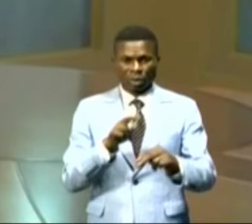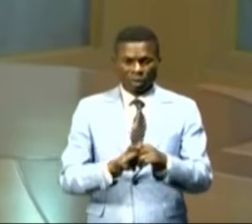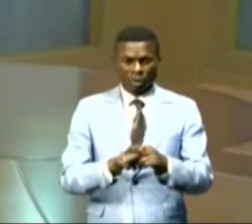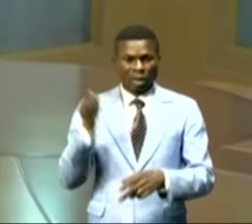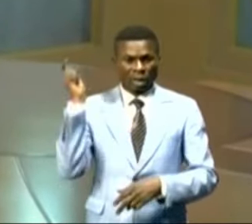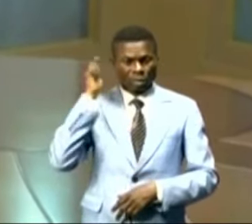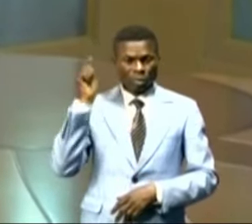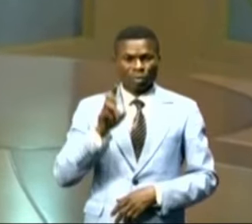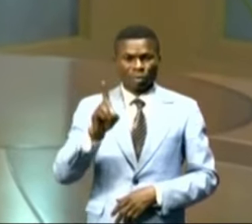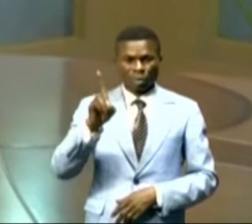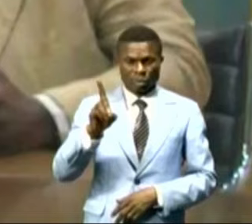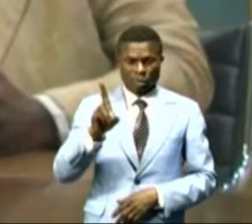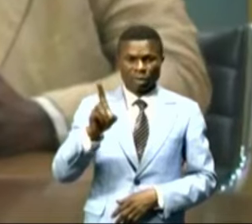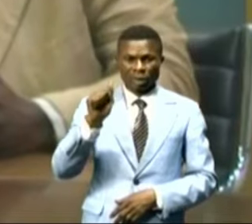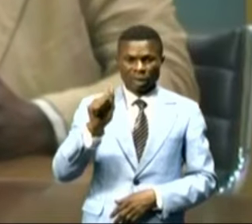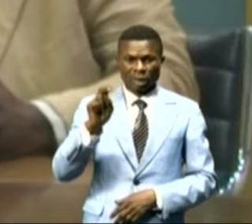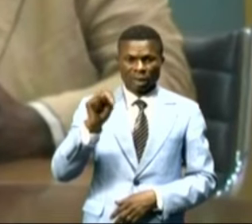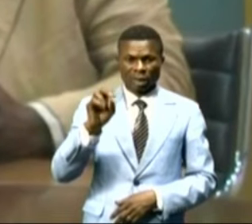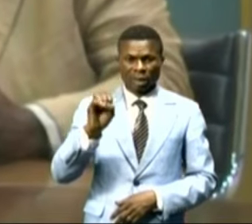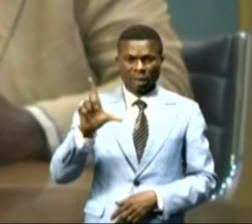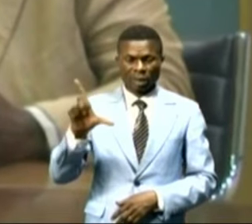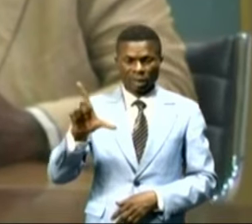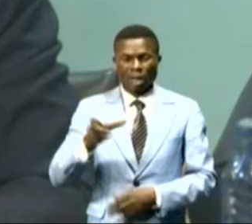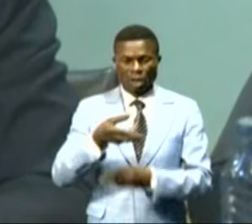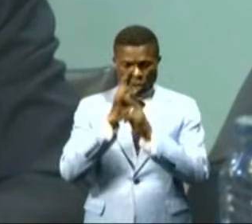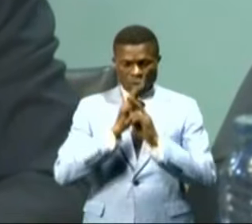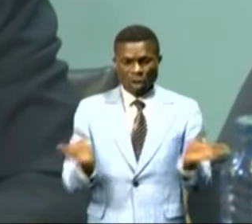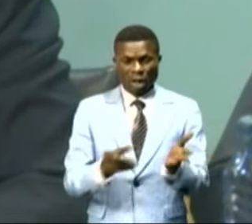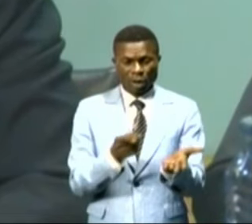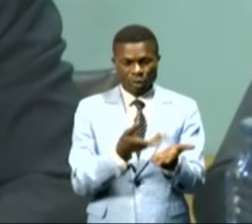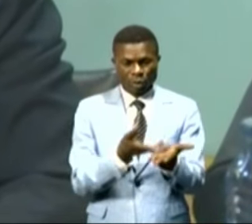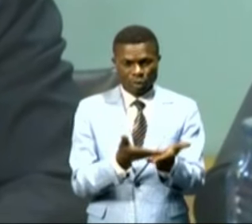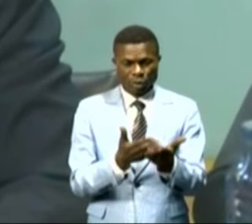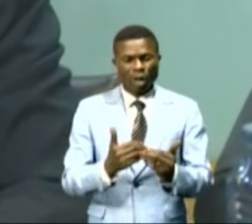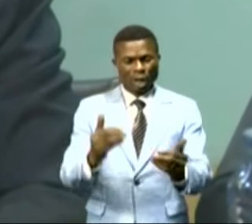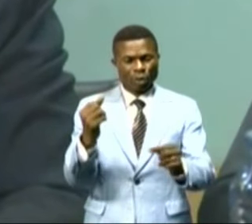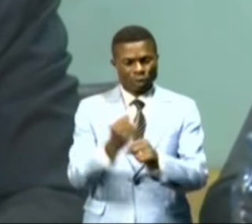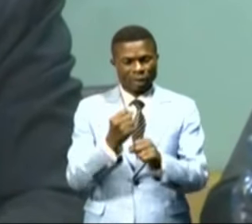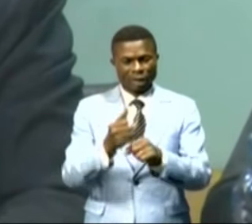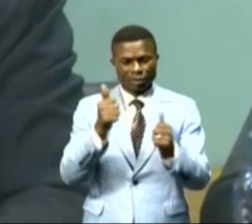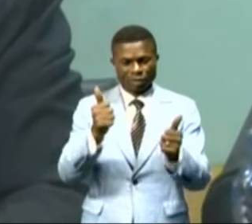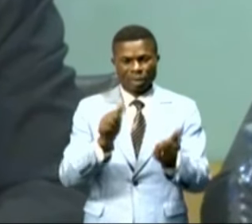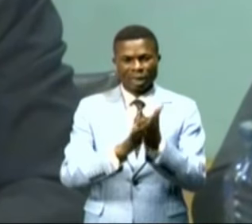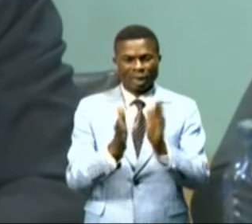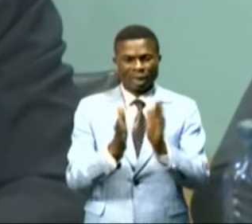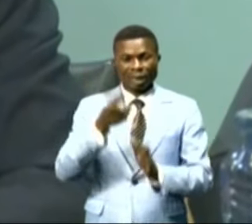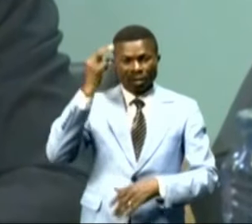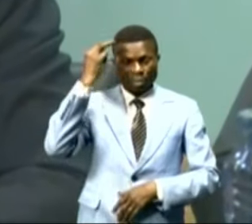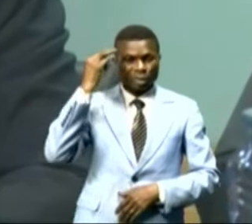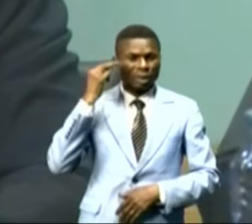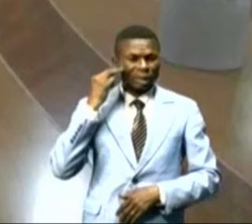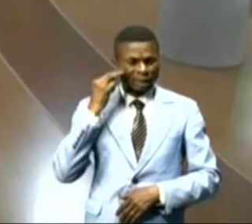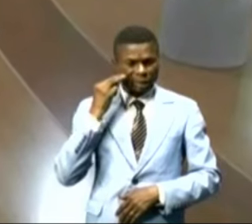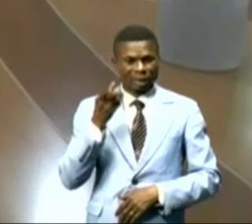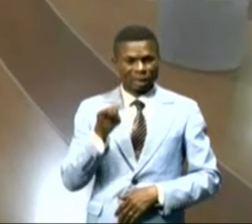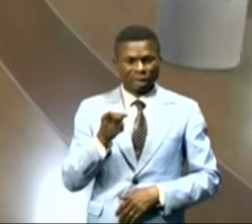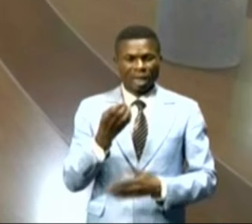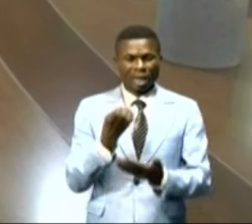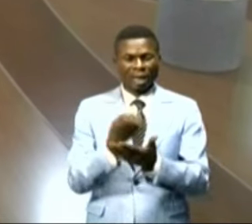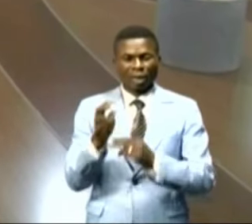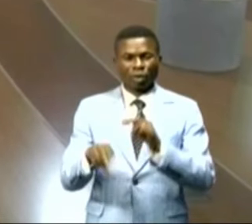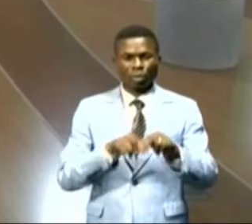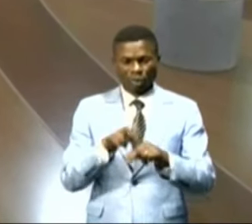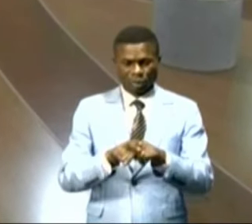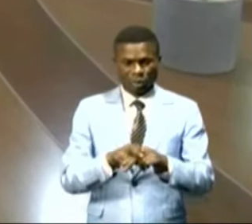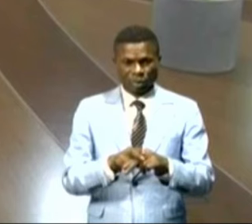professeur Daniel Moukoko Samba, pour des civilités et l'encourager à la suite de son élévation au rang de la vice-primature de l'économie congolaise